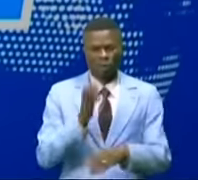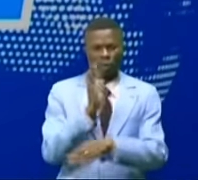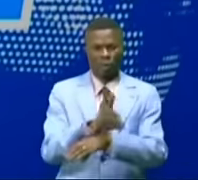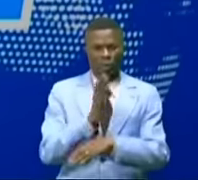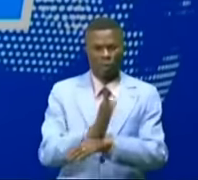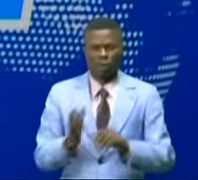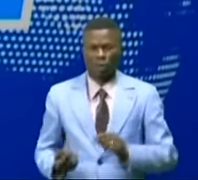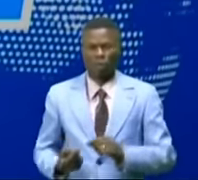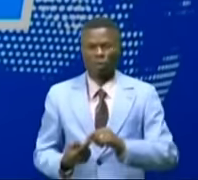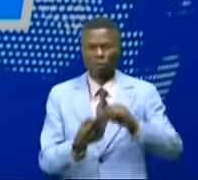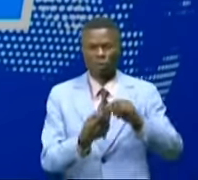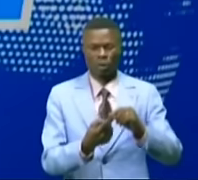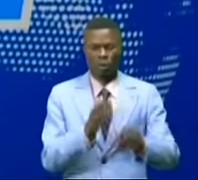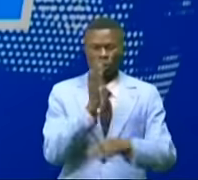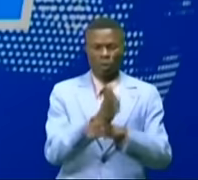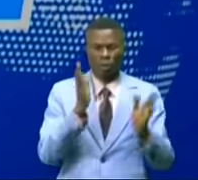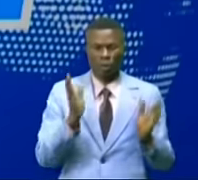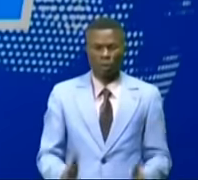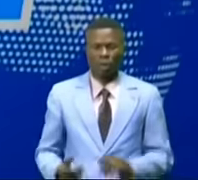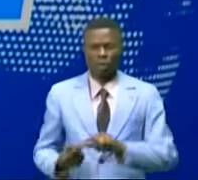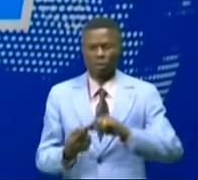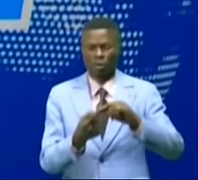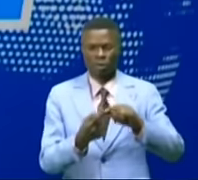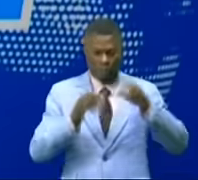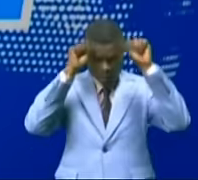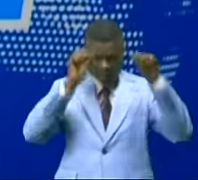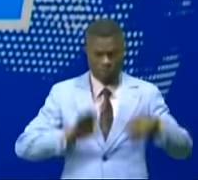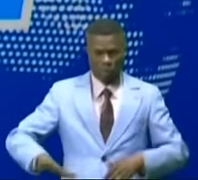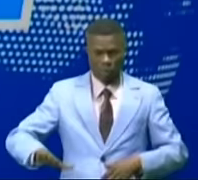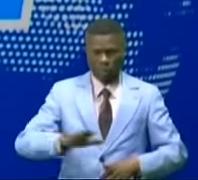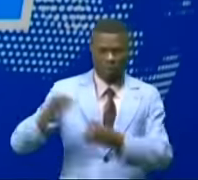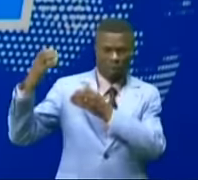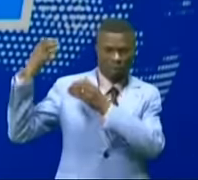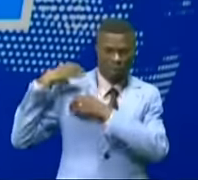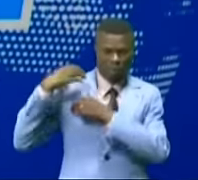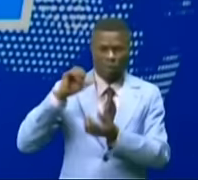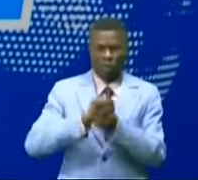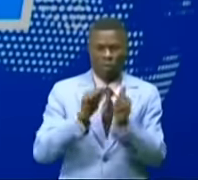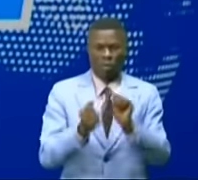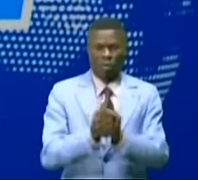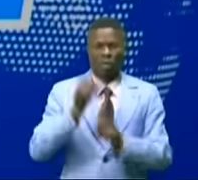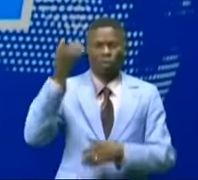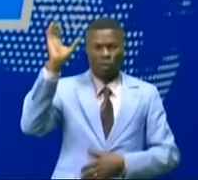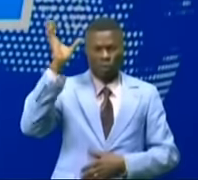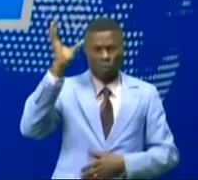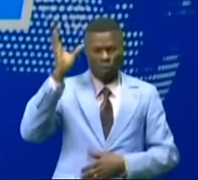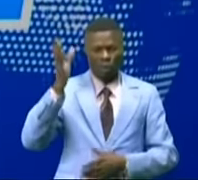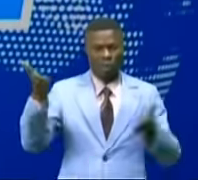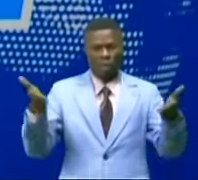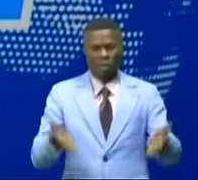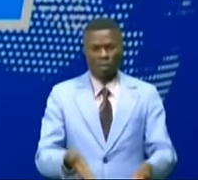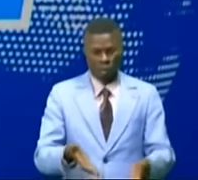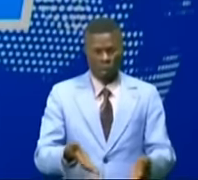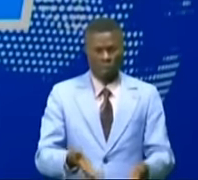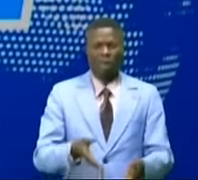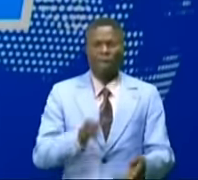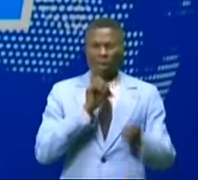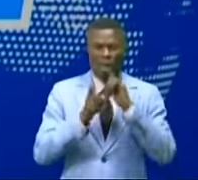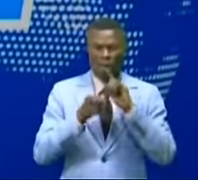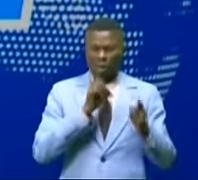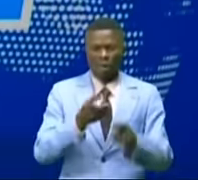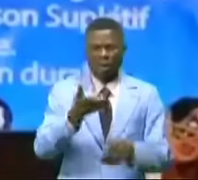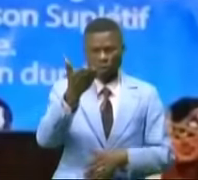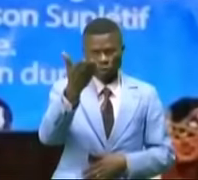conseiller spécial, le conseiller du chef de l'État en charge des affaires coutumières était présent, nous dit Anastasie